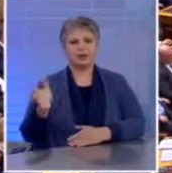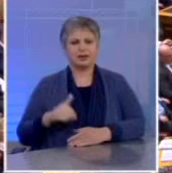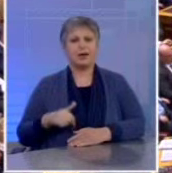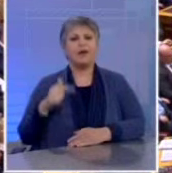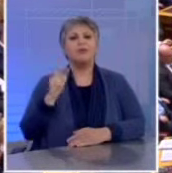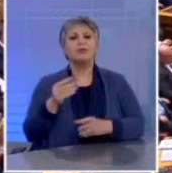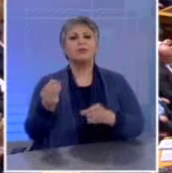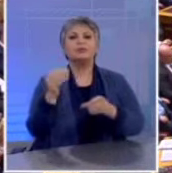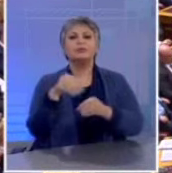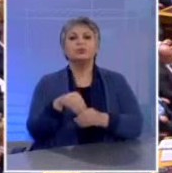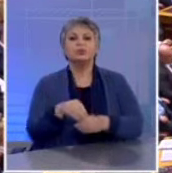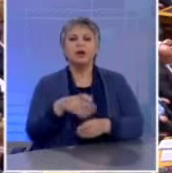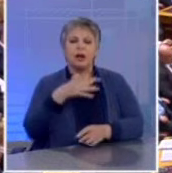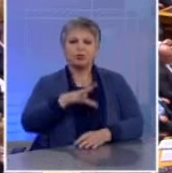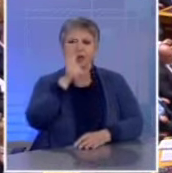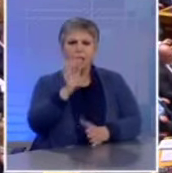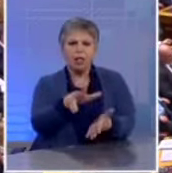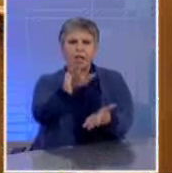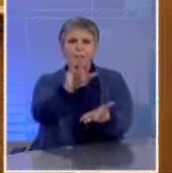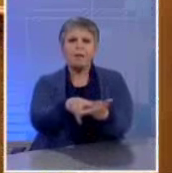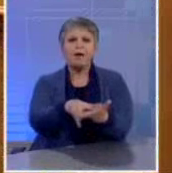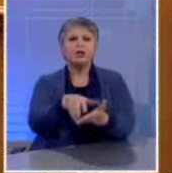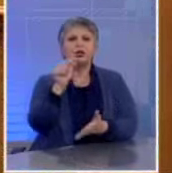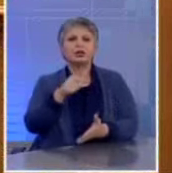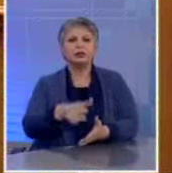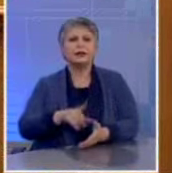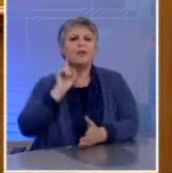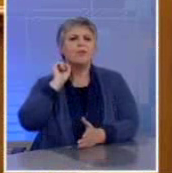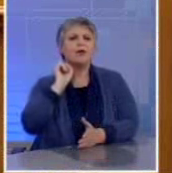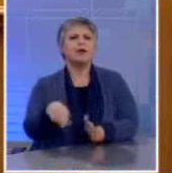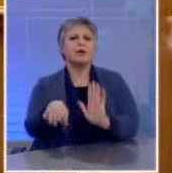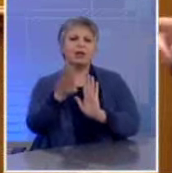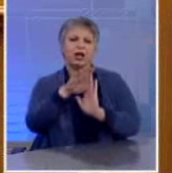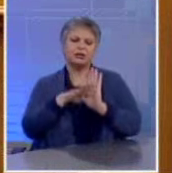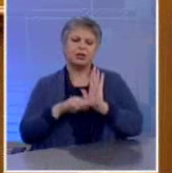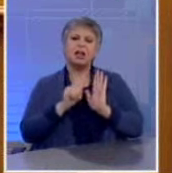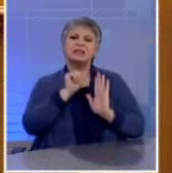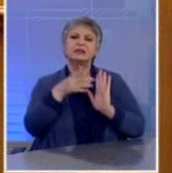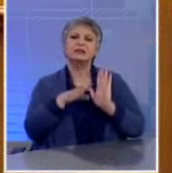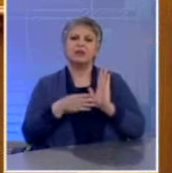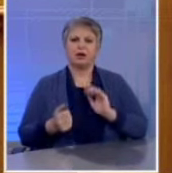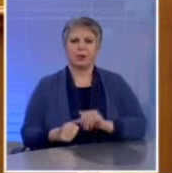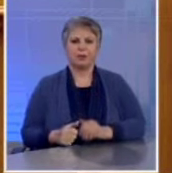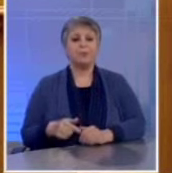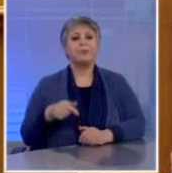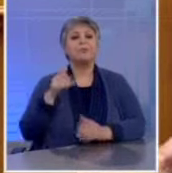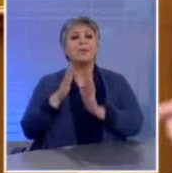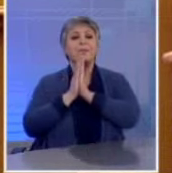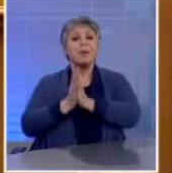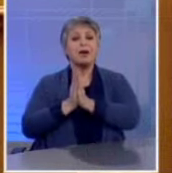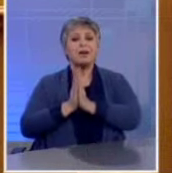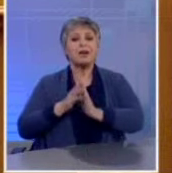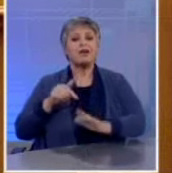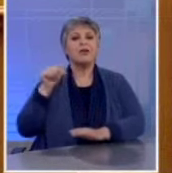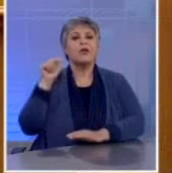αντισυνταγματική και με τη βούλα παρέμβαση στη δικαιοσύνη. Σας παρακαλώ λοιπόν να κρατήσετε τον αριθμό, γιατί μπορεί να